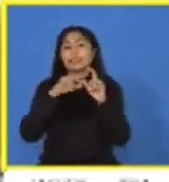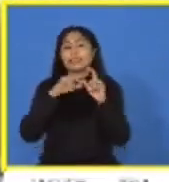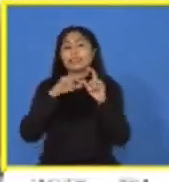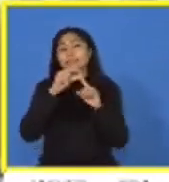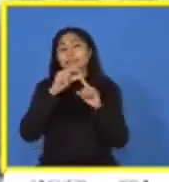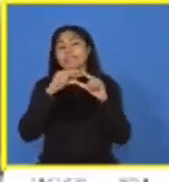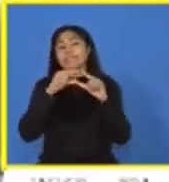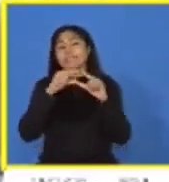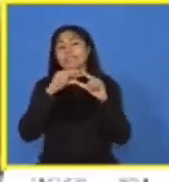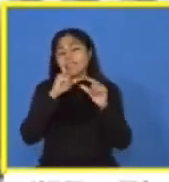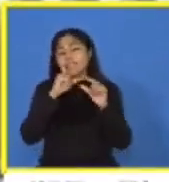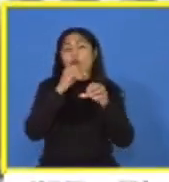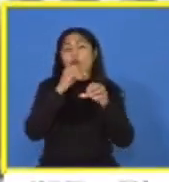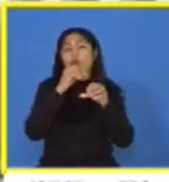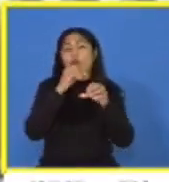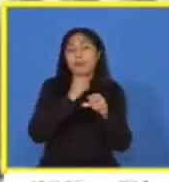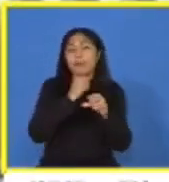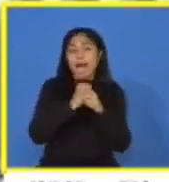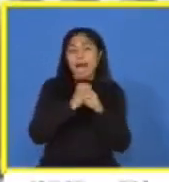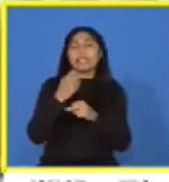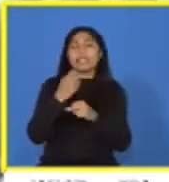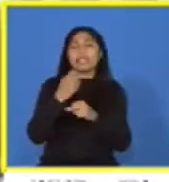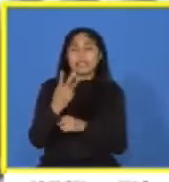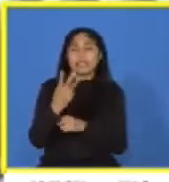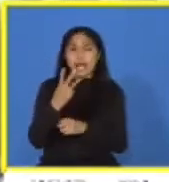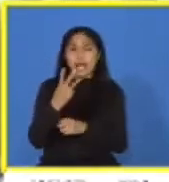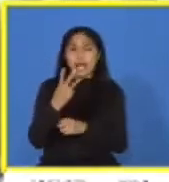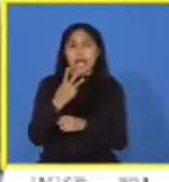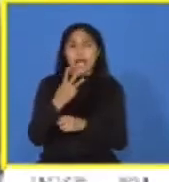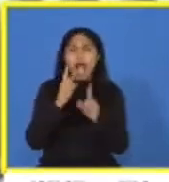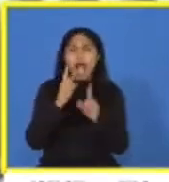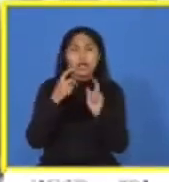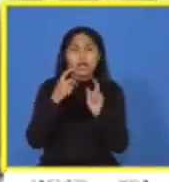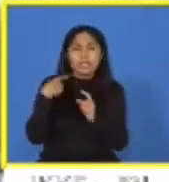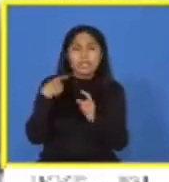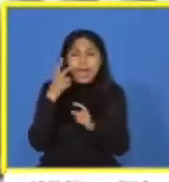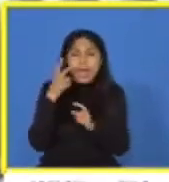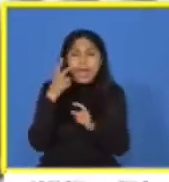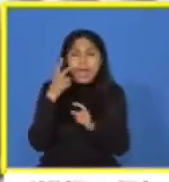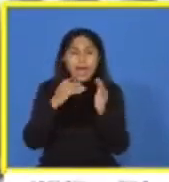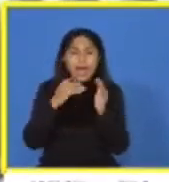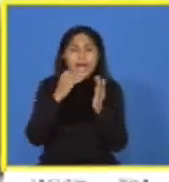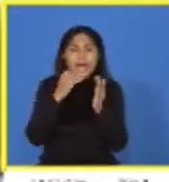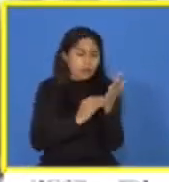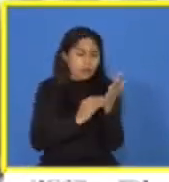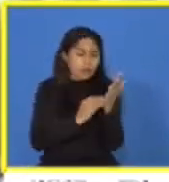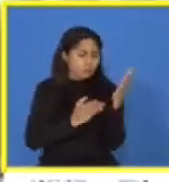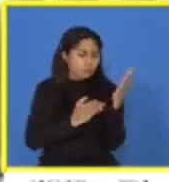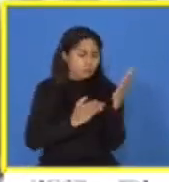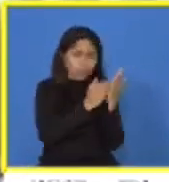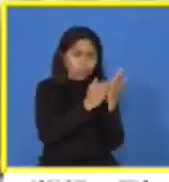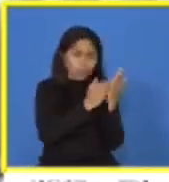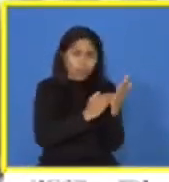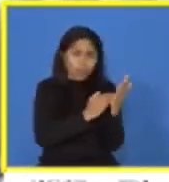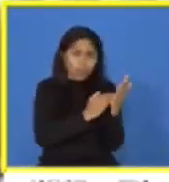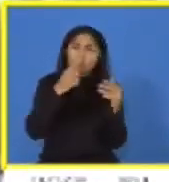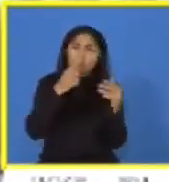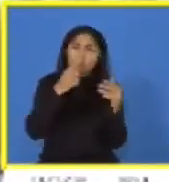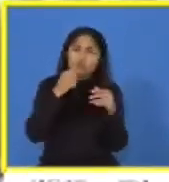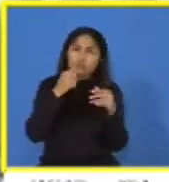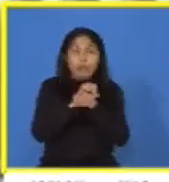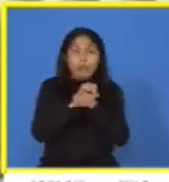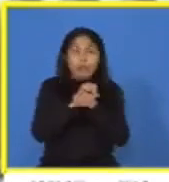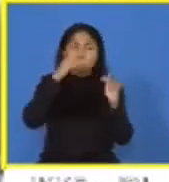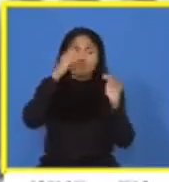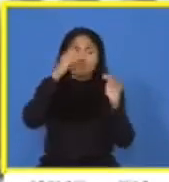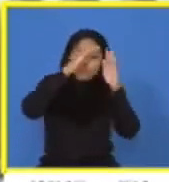ketiga, kalau kita lihat data sampai saat ini, data kita terus menurun. Bahkan di beberapa